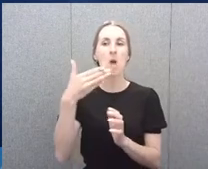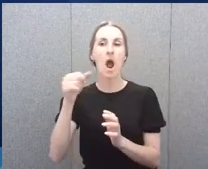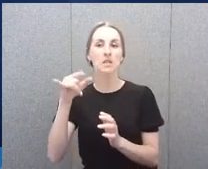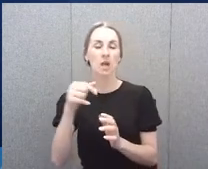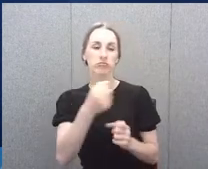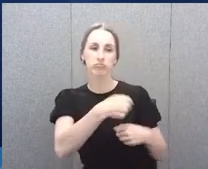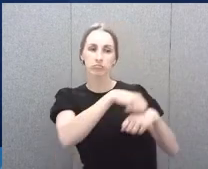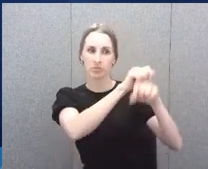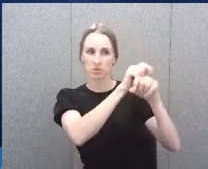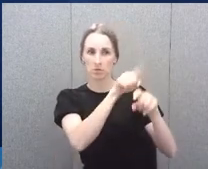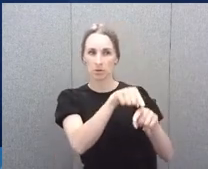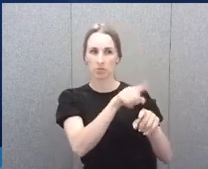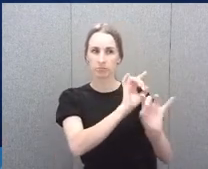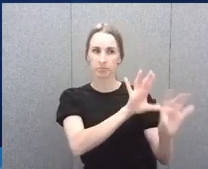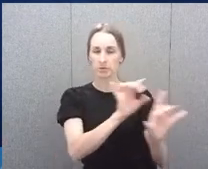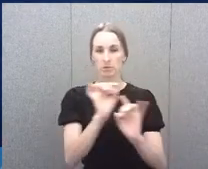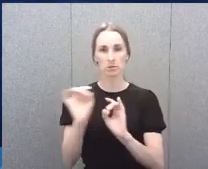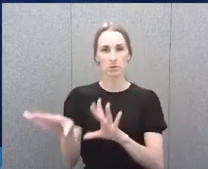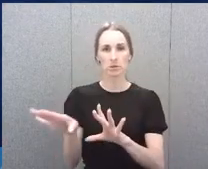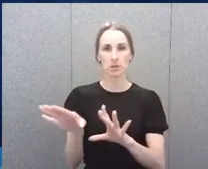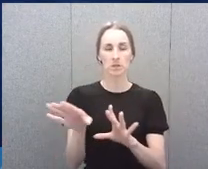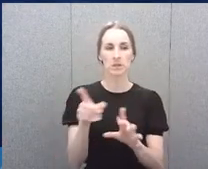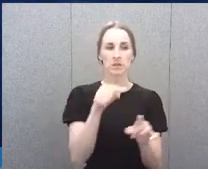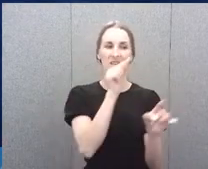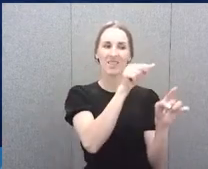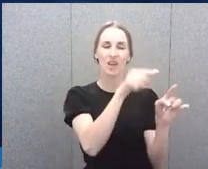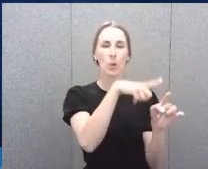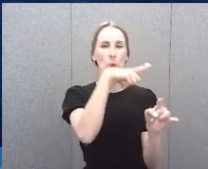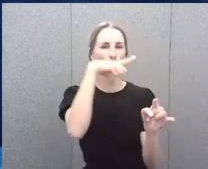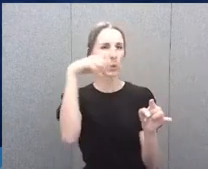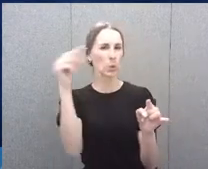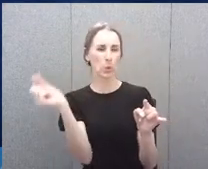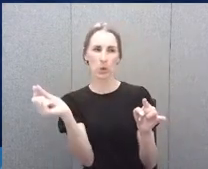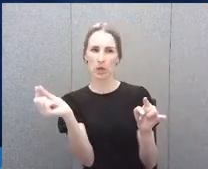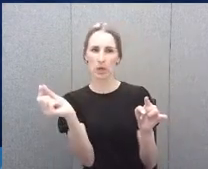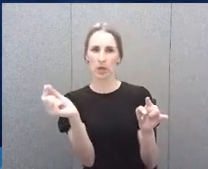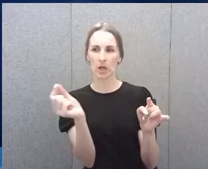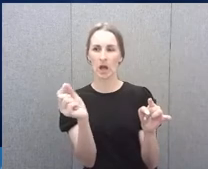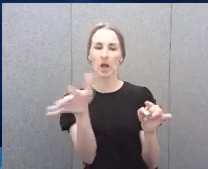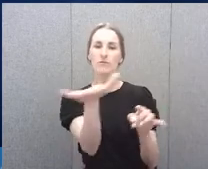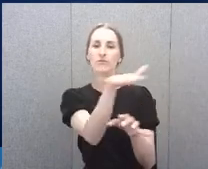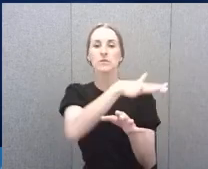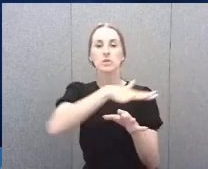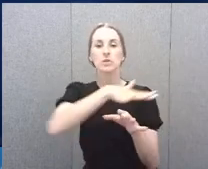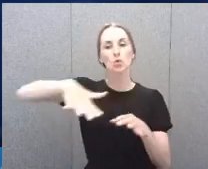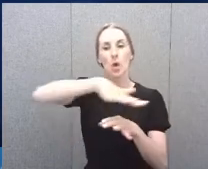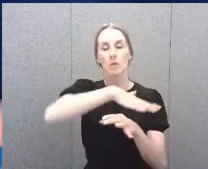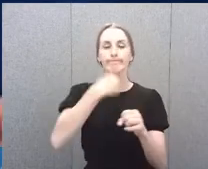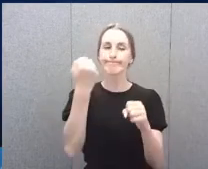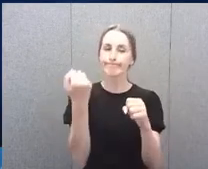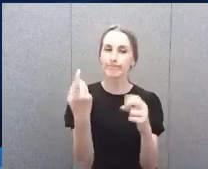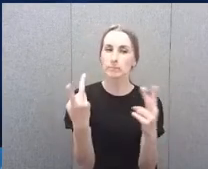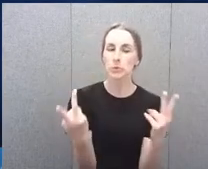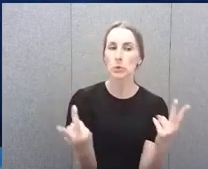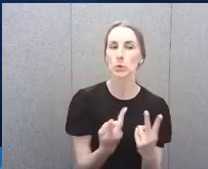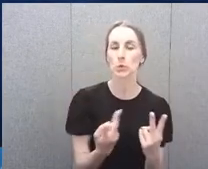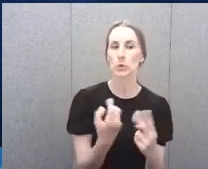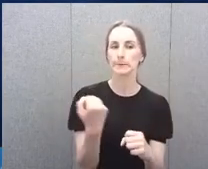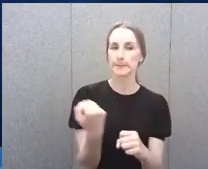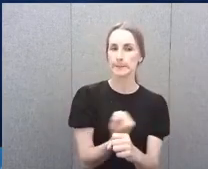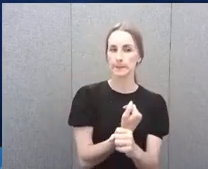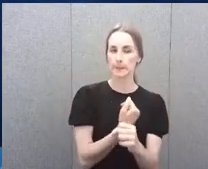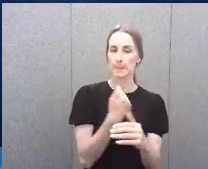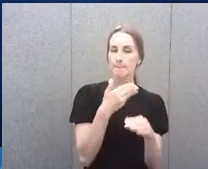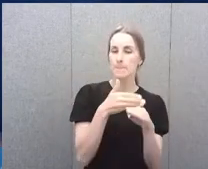Украина до Майдана тоже. Там же еще очень большой вот этот советский заморос. И